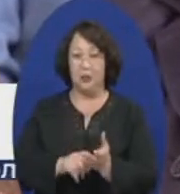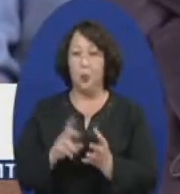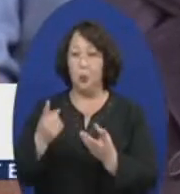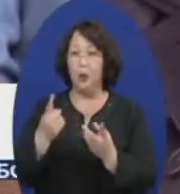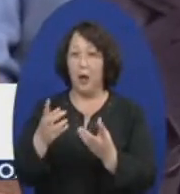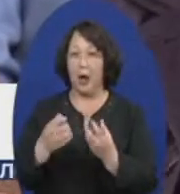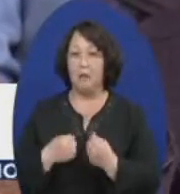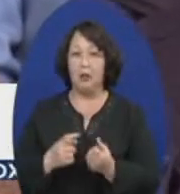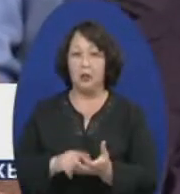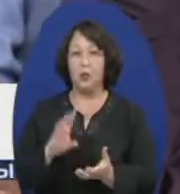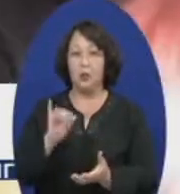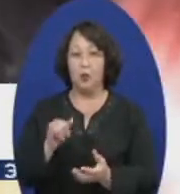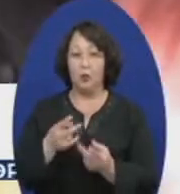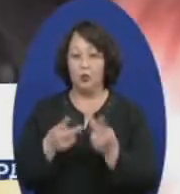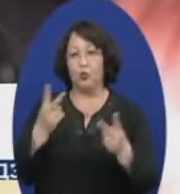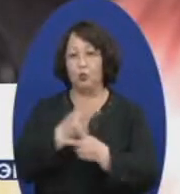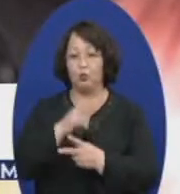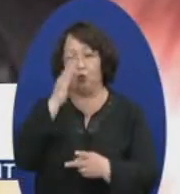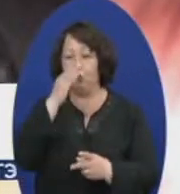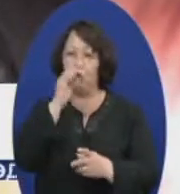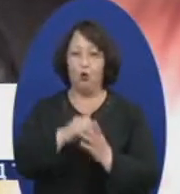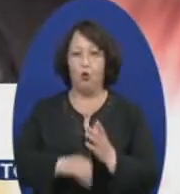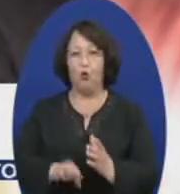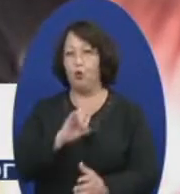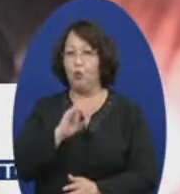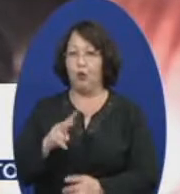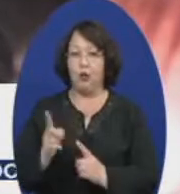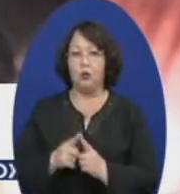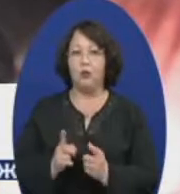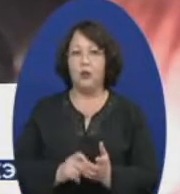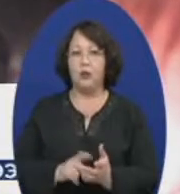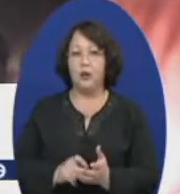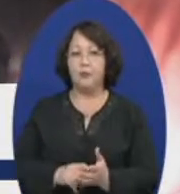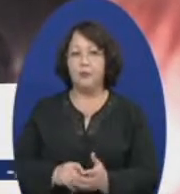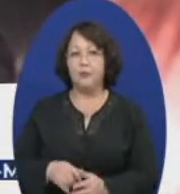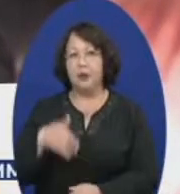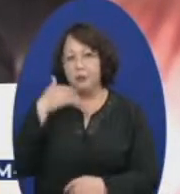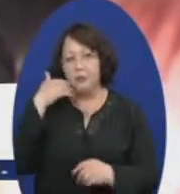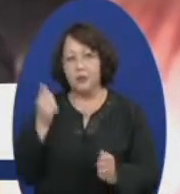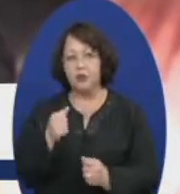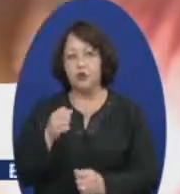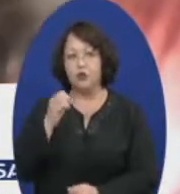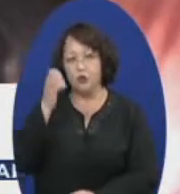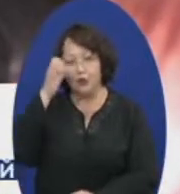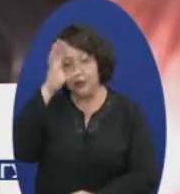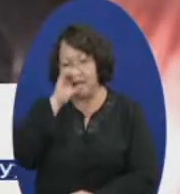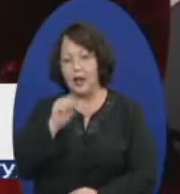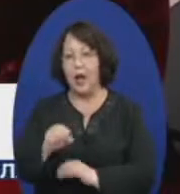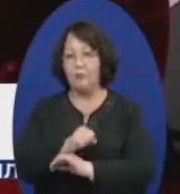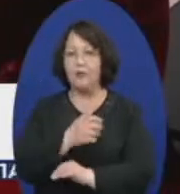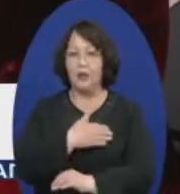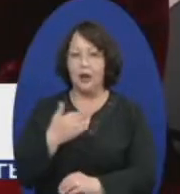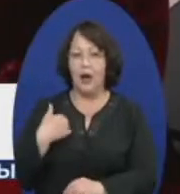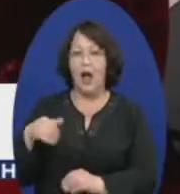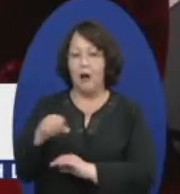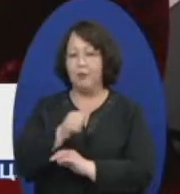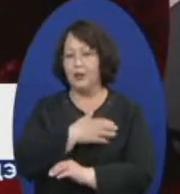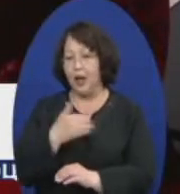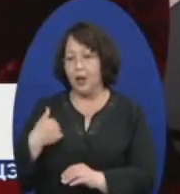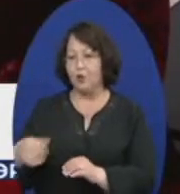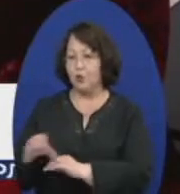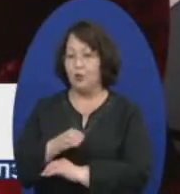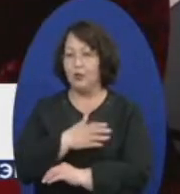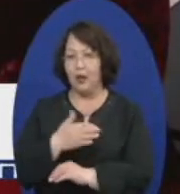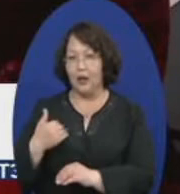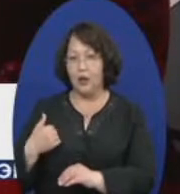нүдэж үнцэн хуулиндаа бодлуулчих. Уулзалтын үеэр малчид ерөнхийсэд аймгийн дарга сумын